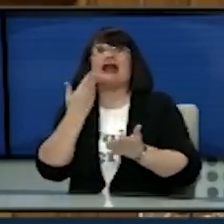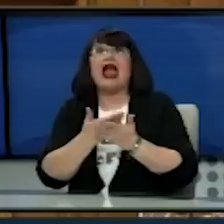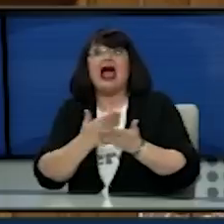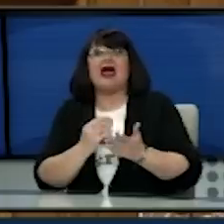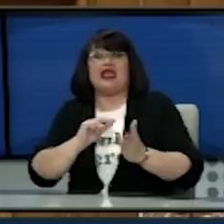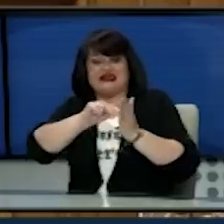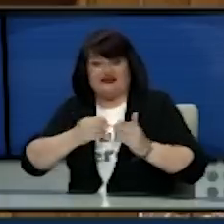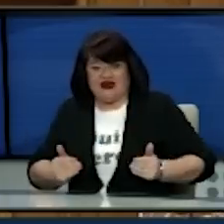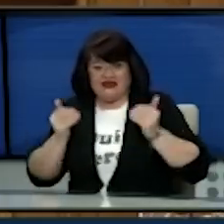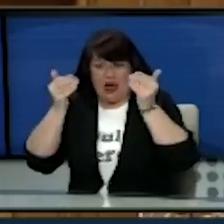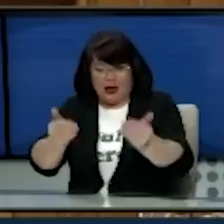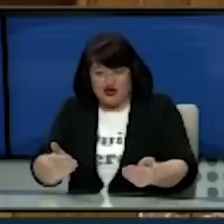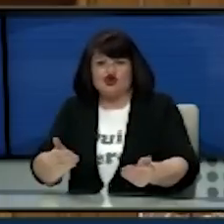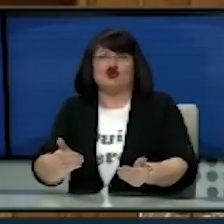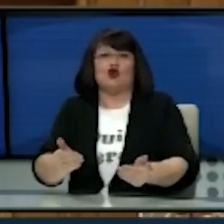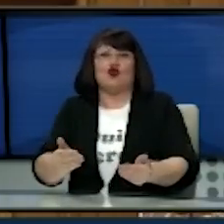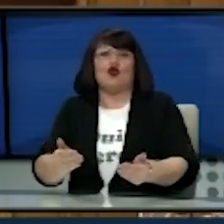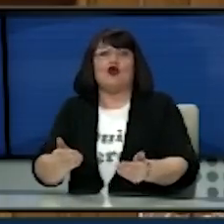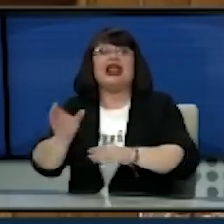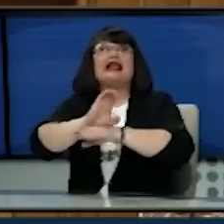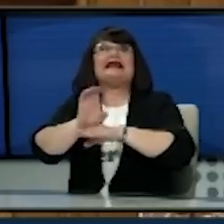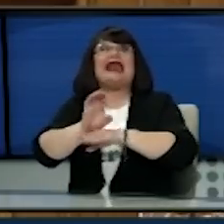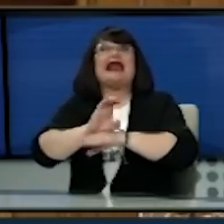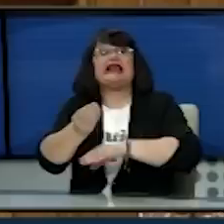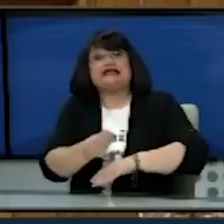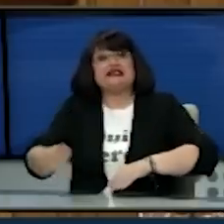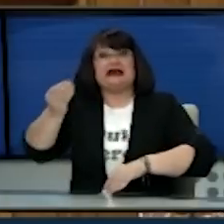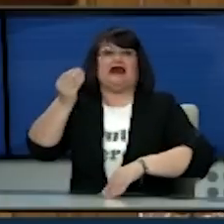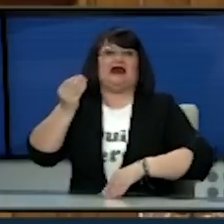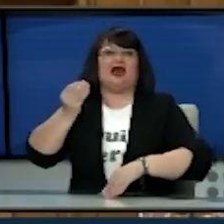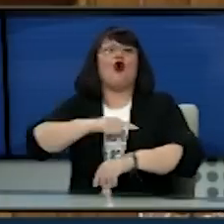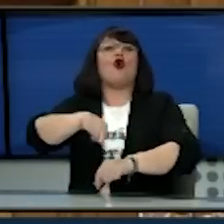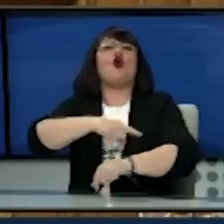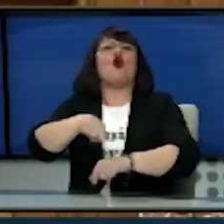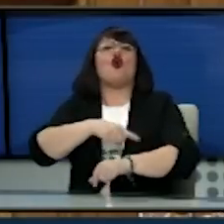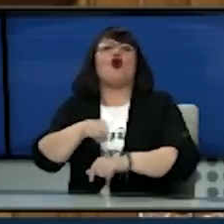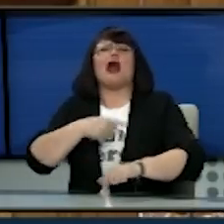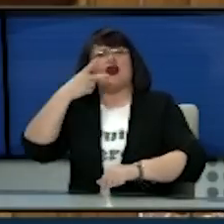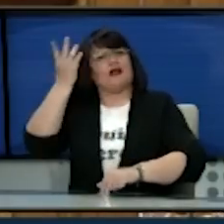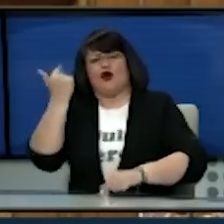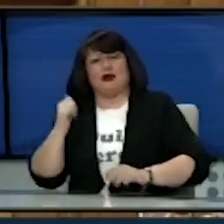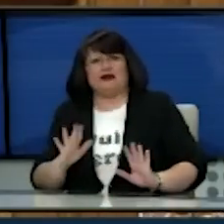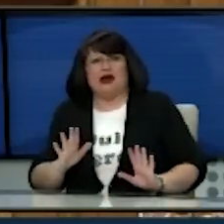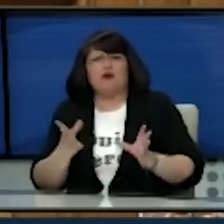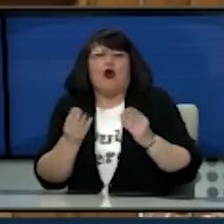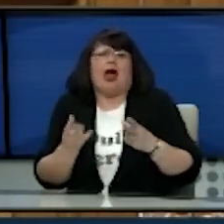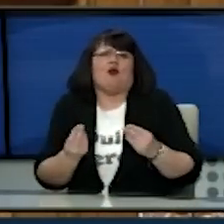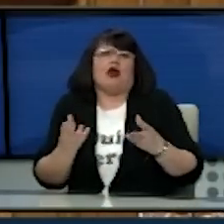αναστολές συμβάσεων, ένταση της τηλεργασίας με εργασία χωρίς ωράριο, χωρίς δικαιώματα και άλλα